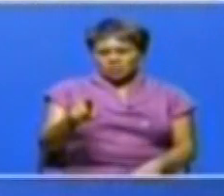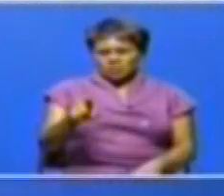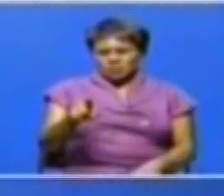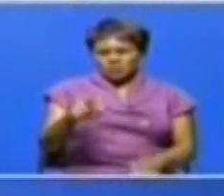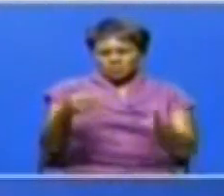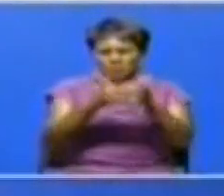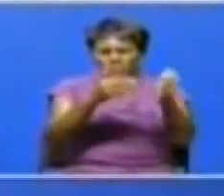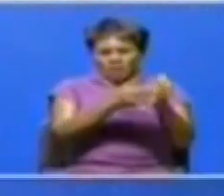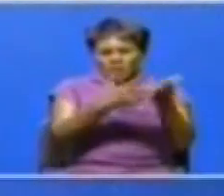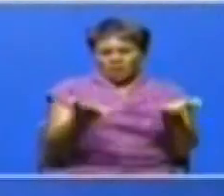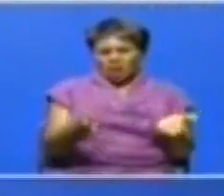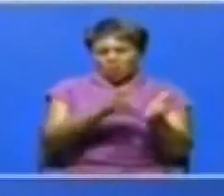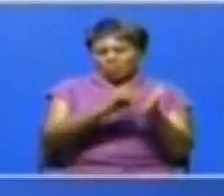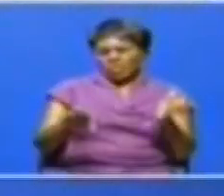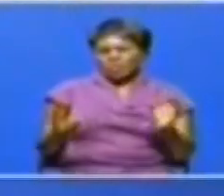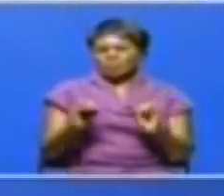sasa. Lakini naona